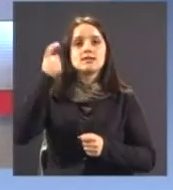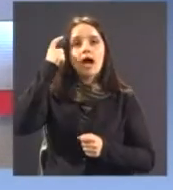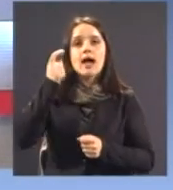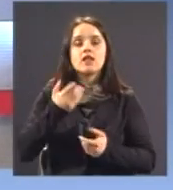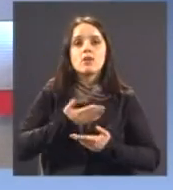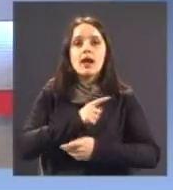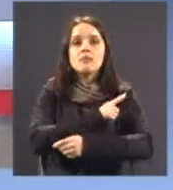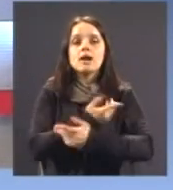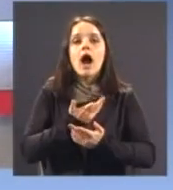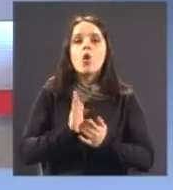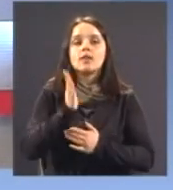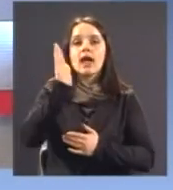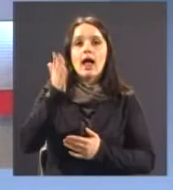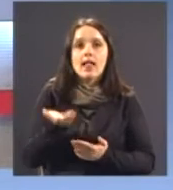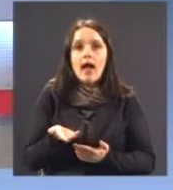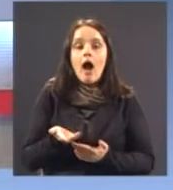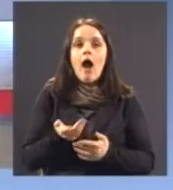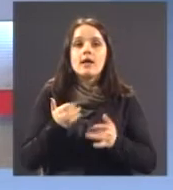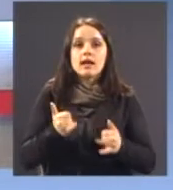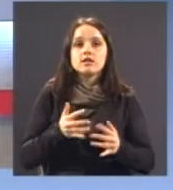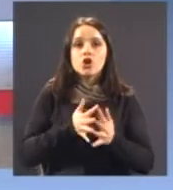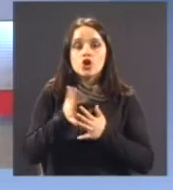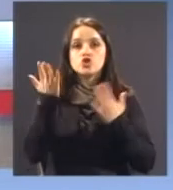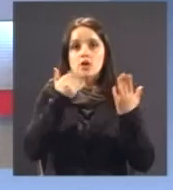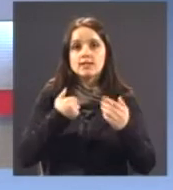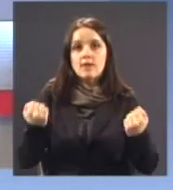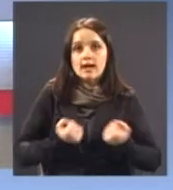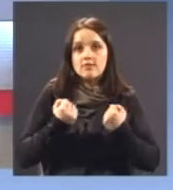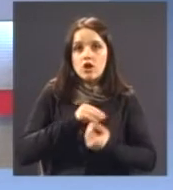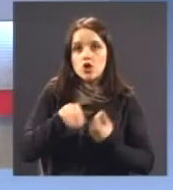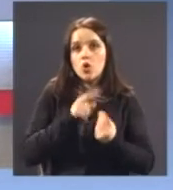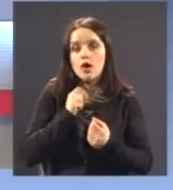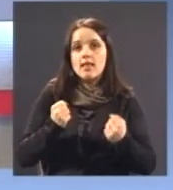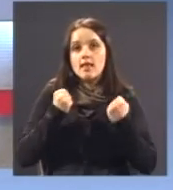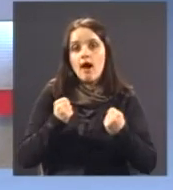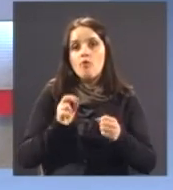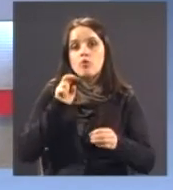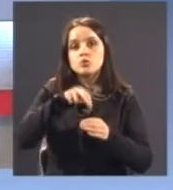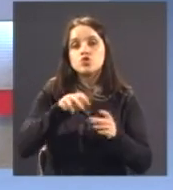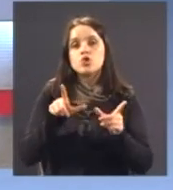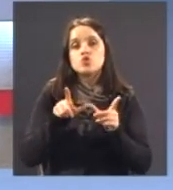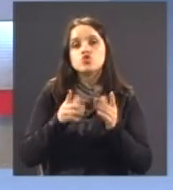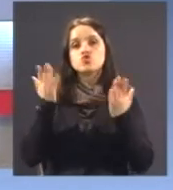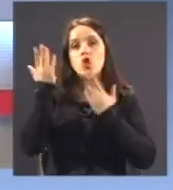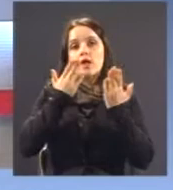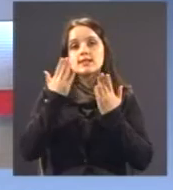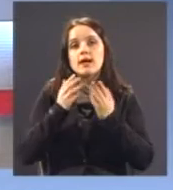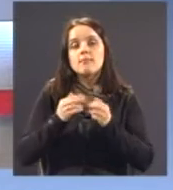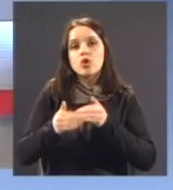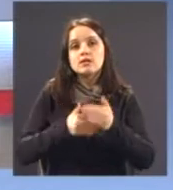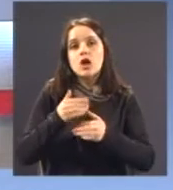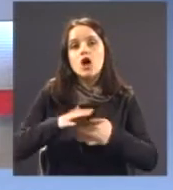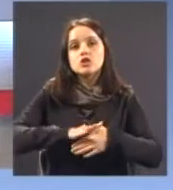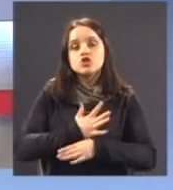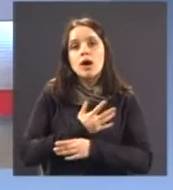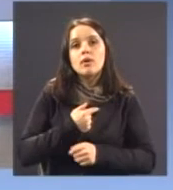Danas kroz školu, s obzirom da sam aktivan roditelj koji je uključen veoma mnogo u školske procese, osjećam tu